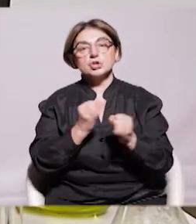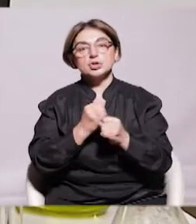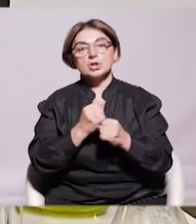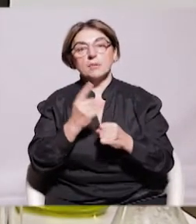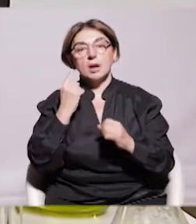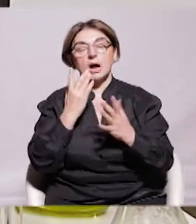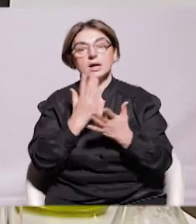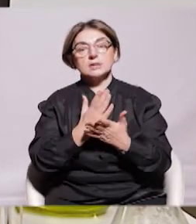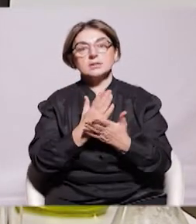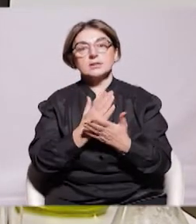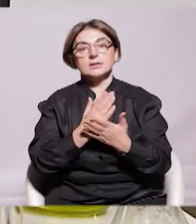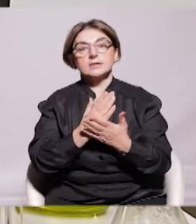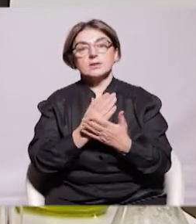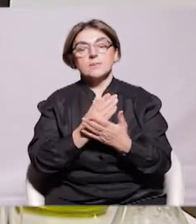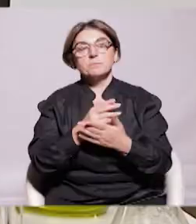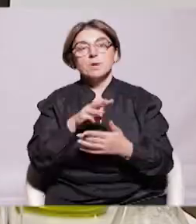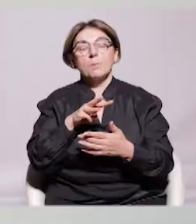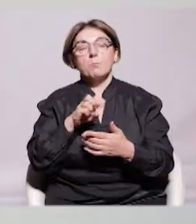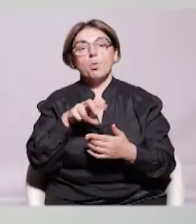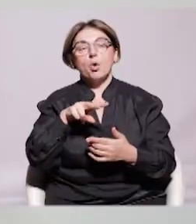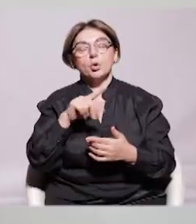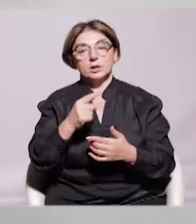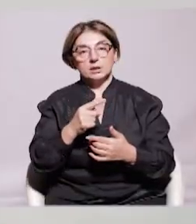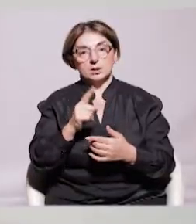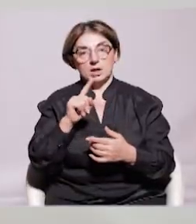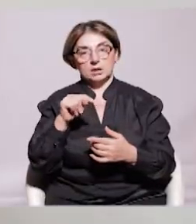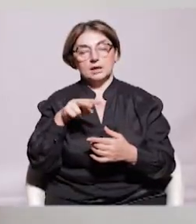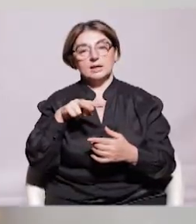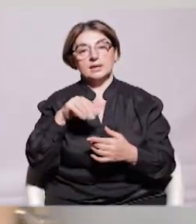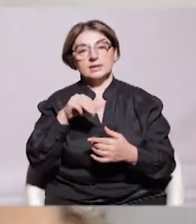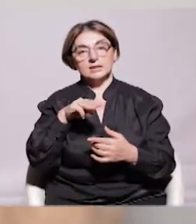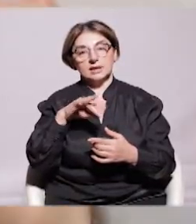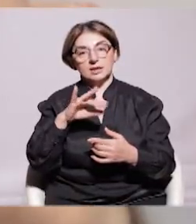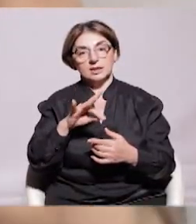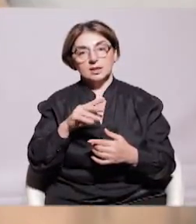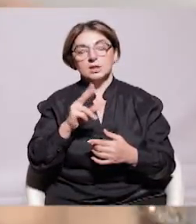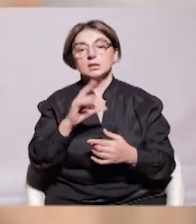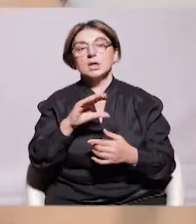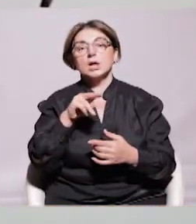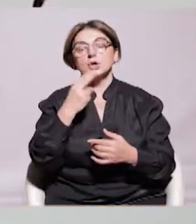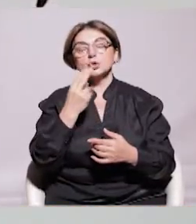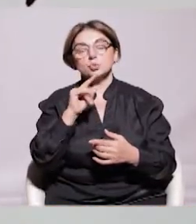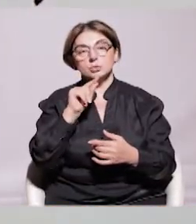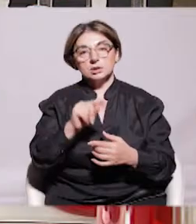სიჩქარის განზომილება არის მოლი ლიტრი